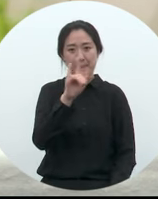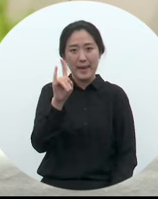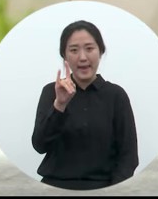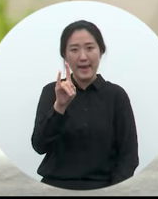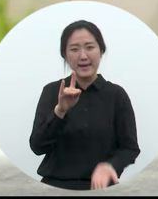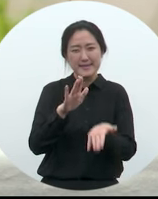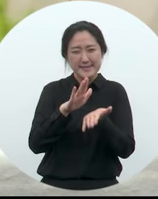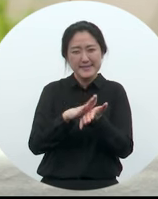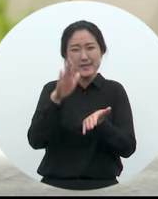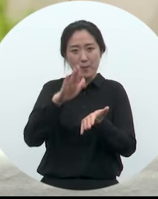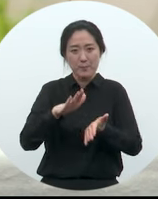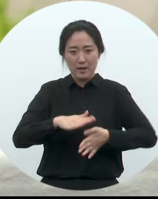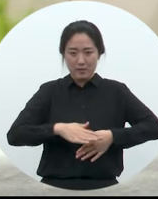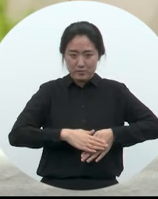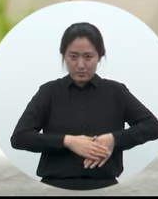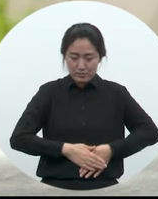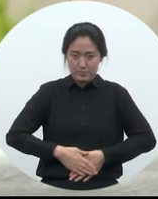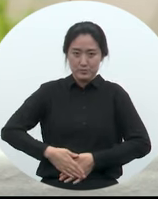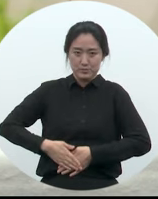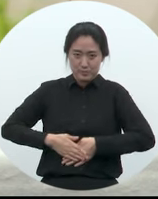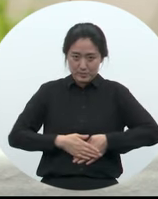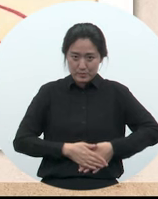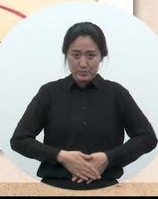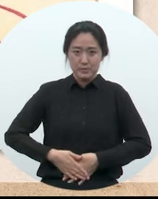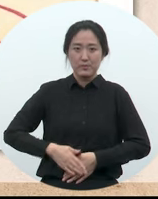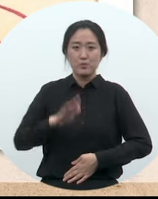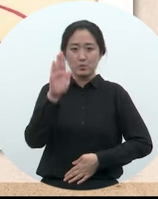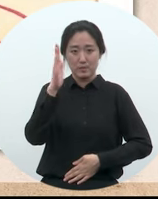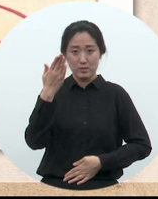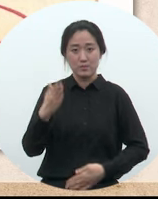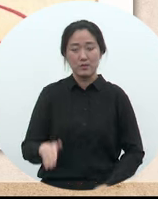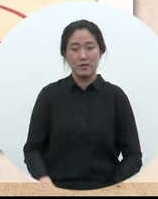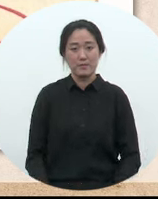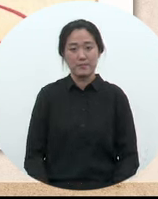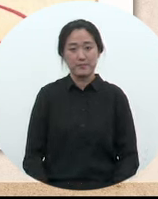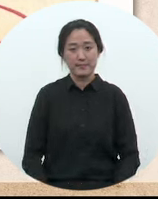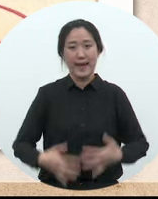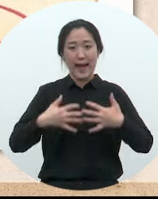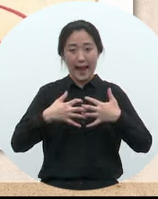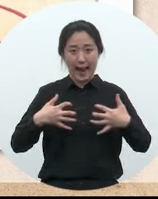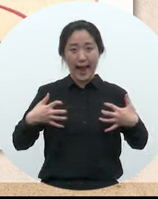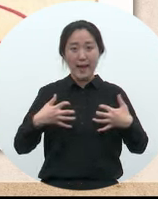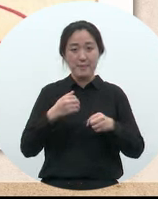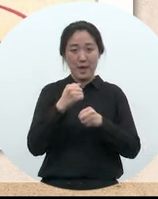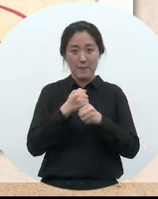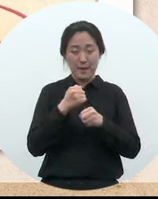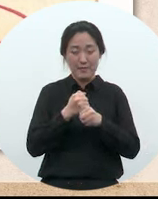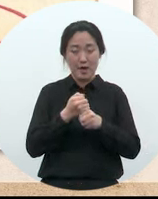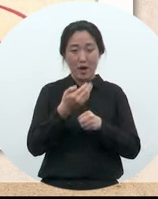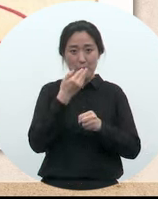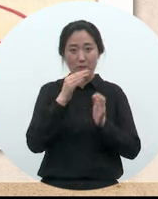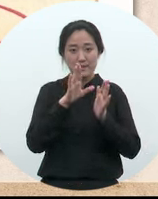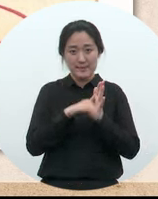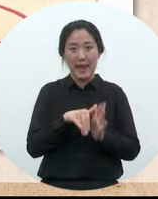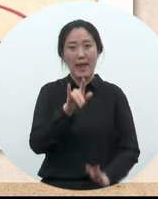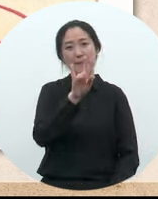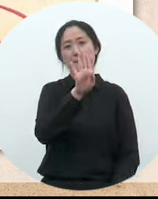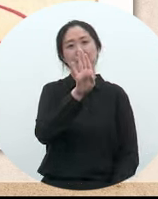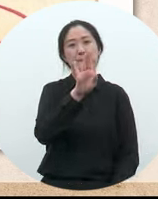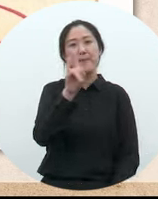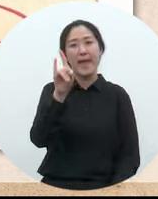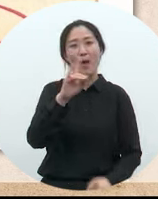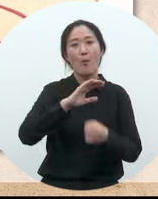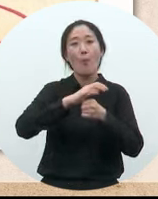뜨겁게 좀 찜질 같은 거 해주는 것도 도움이 많이 되고, 갈비를 만들어서 먹을 때 배즙을 넣잖아요.